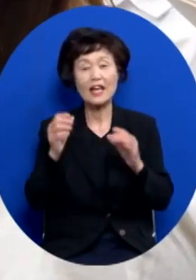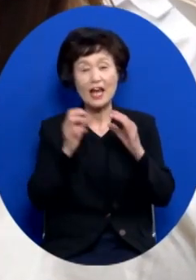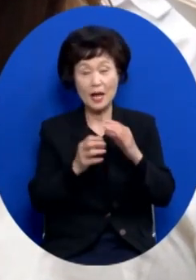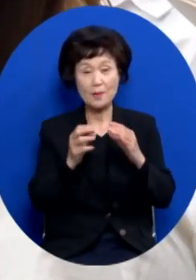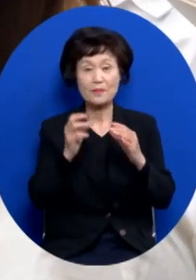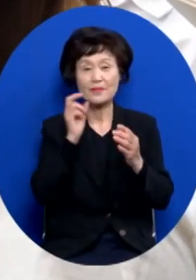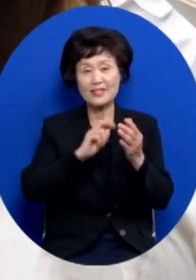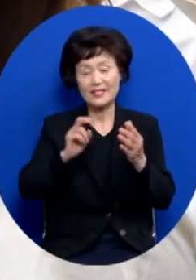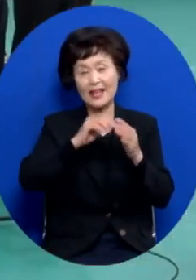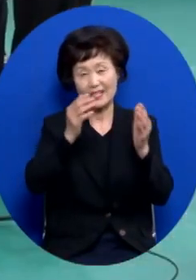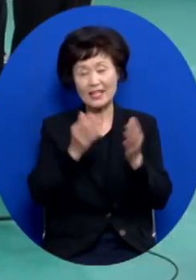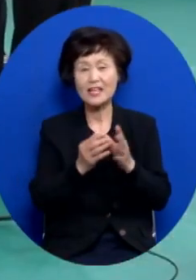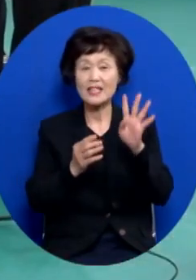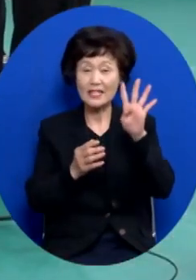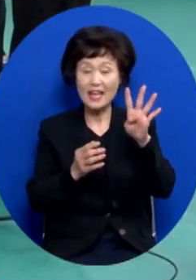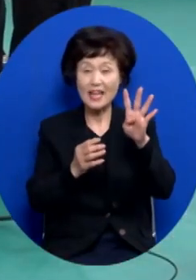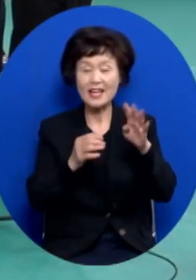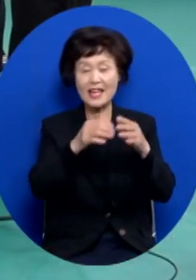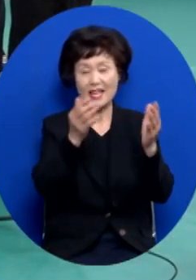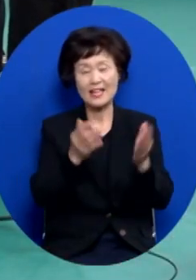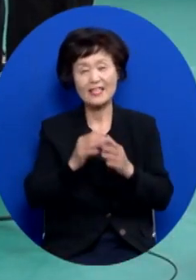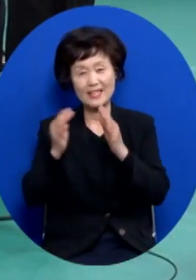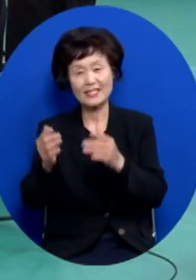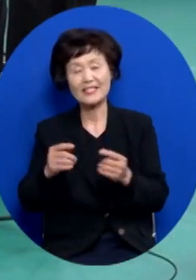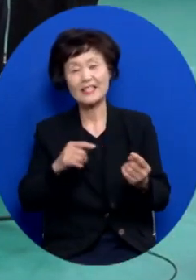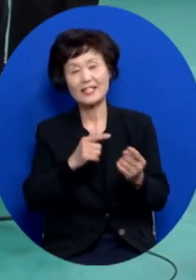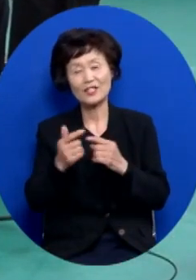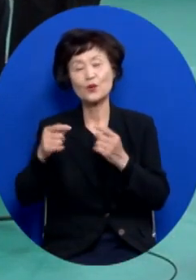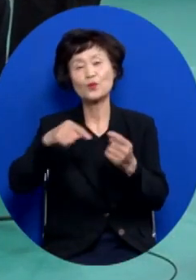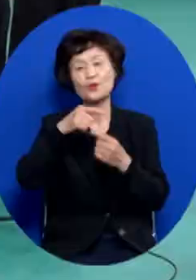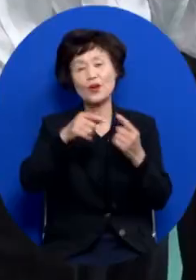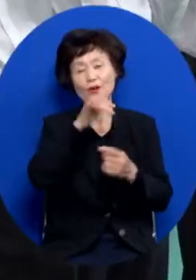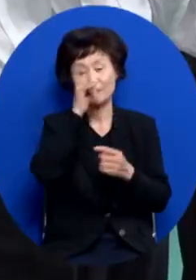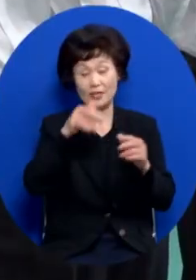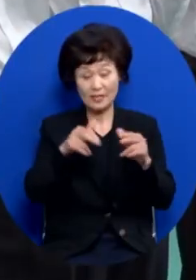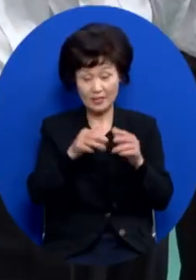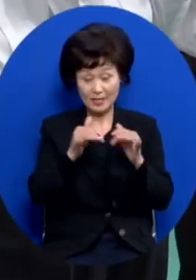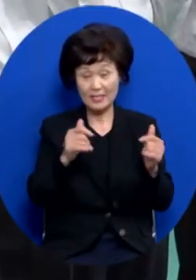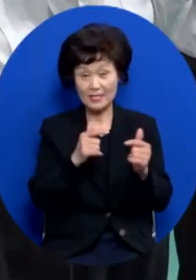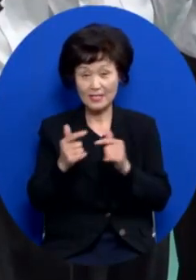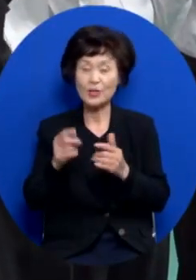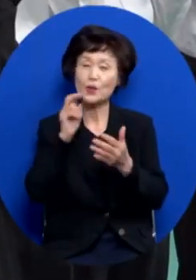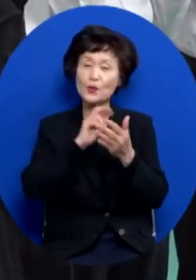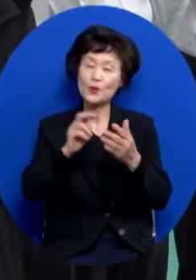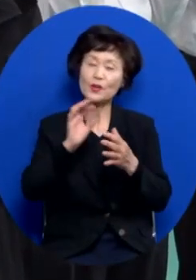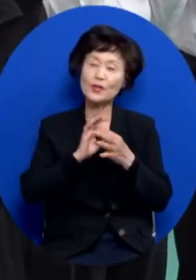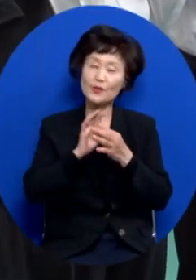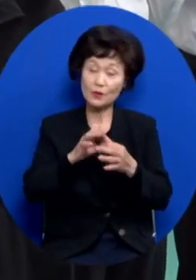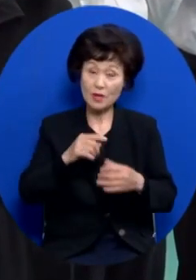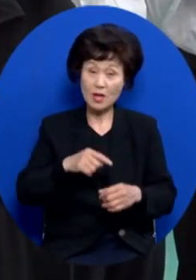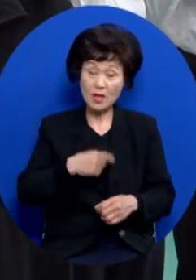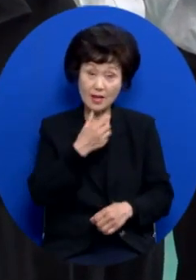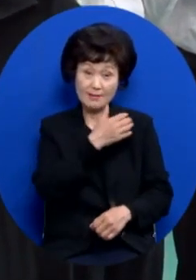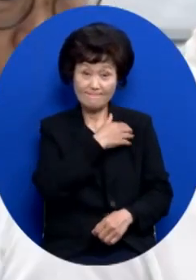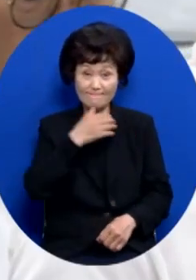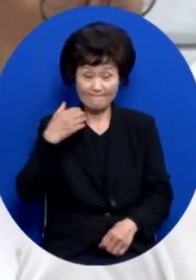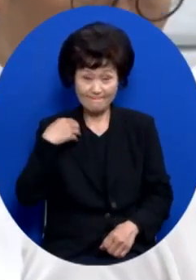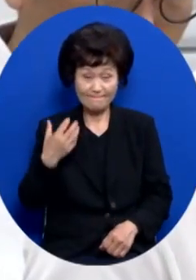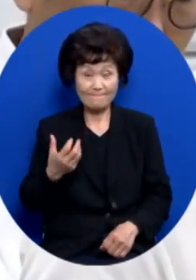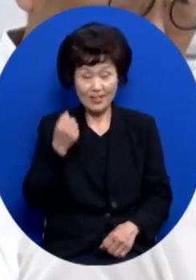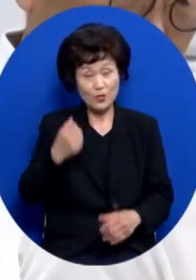등 4개 합창단을 운영하고 있습니다. 장애인들이 합창을 통해 자신감과 용기를